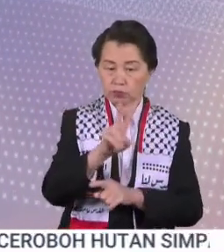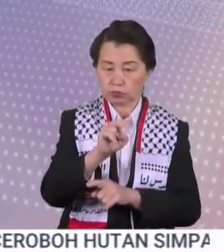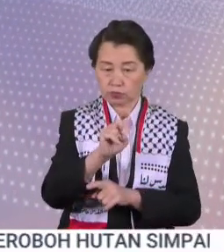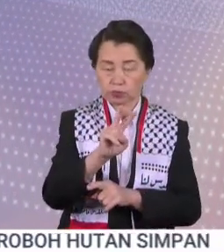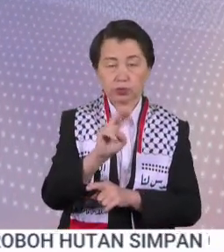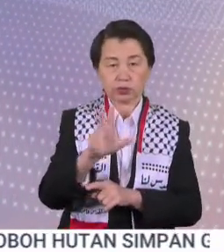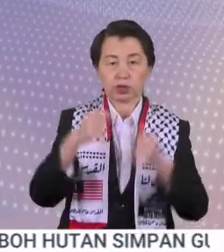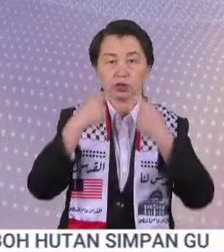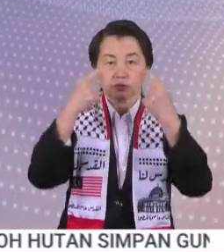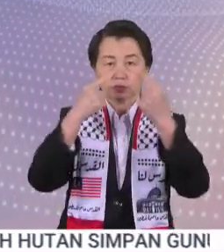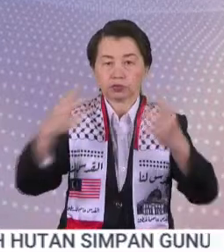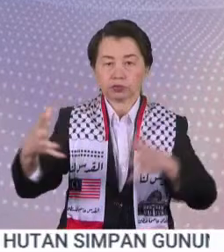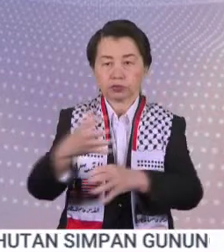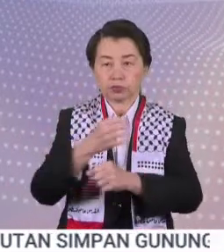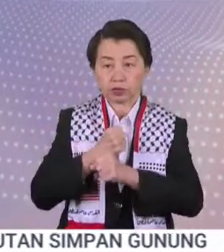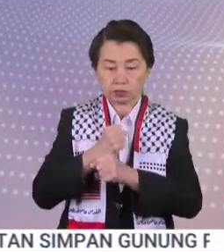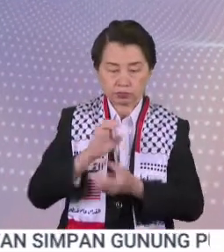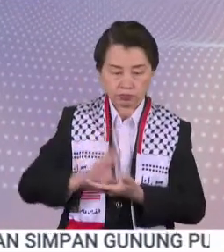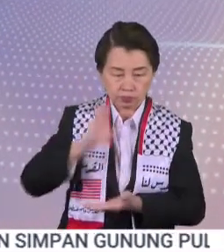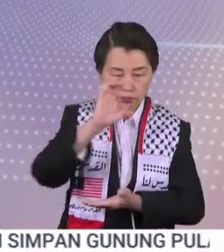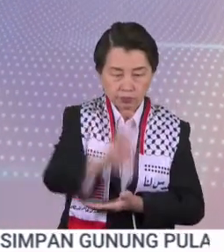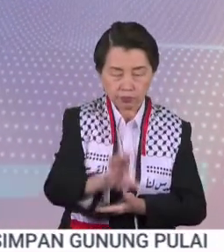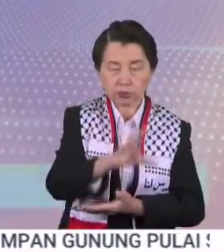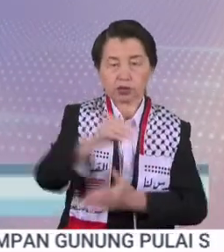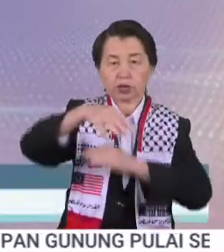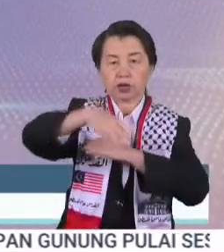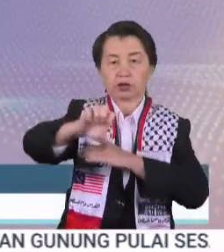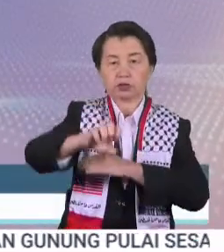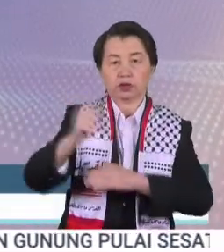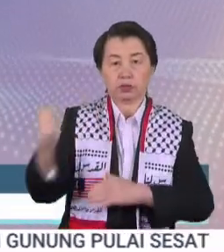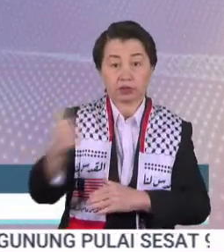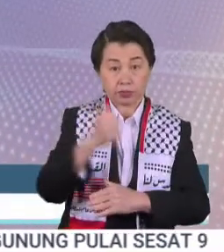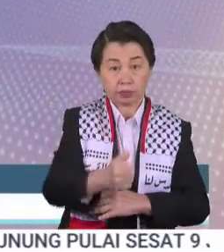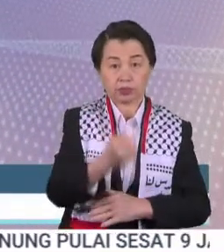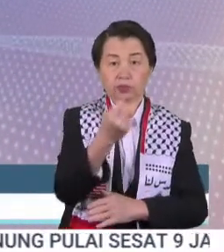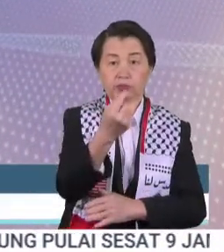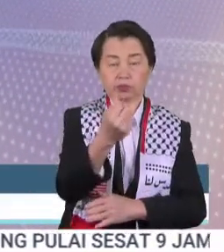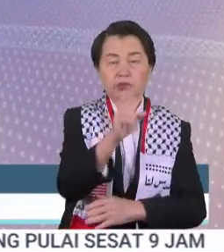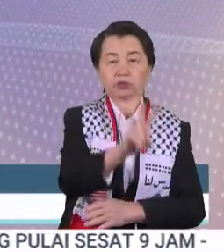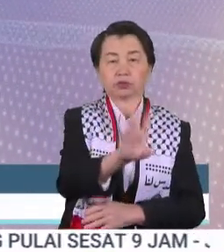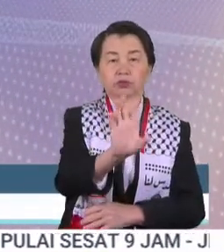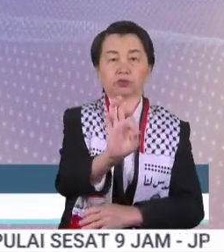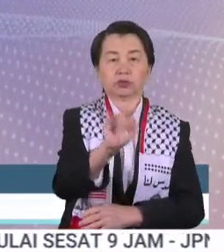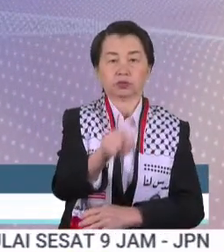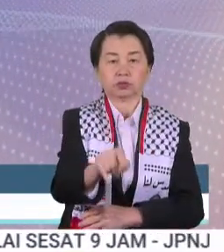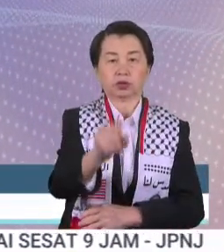2023 berjaya meraih potensi pelaburan dan ekspor masing-masing bernilai